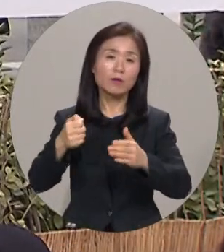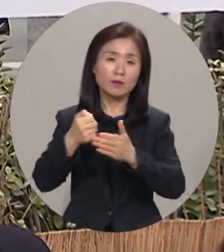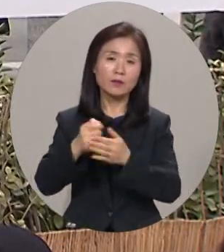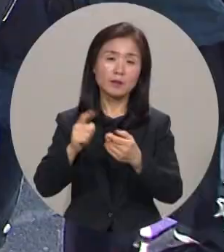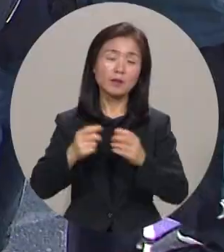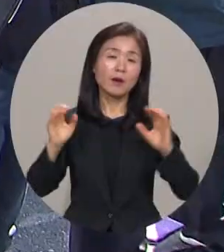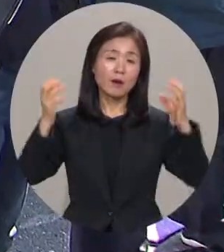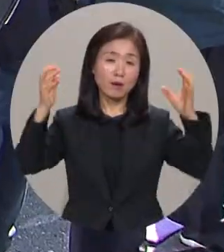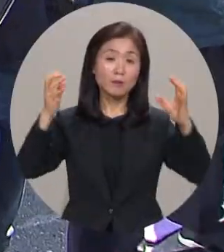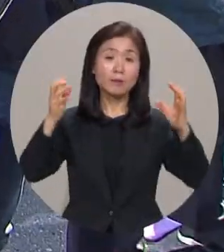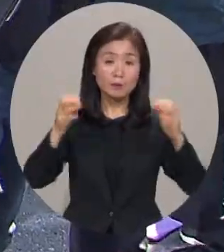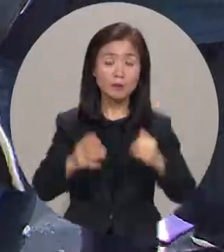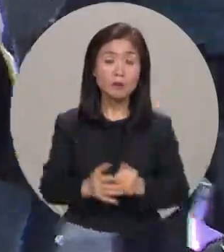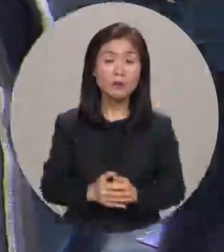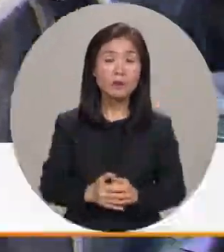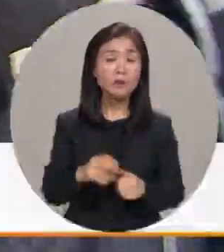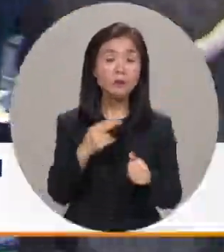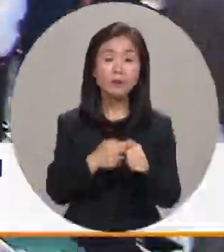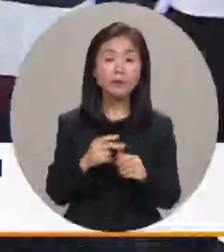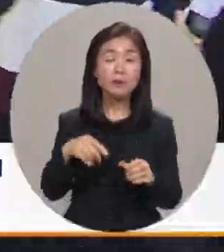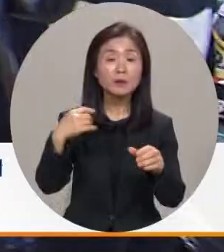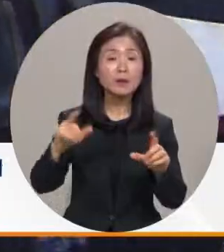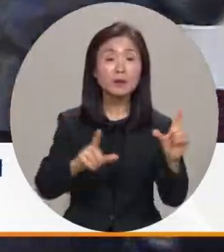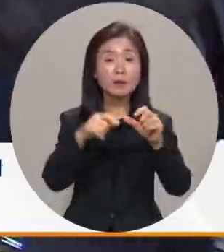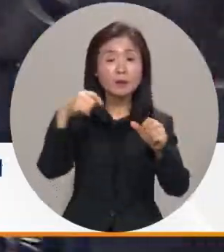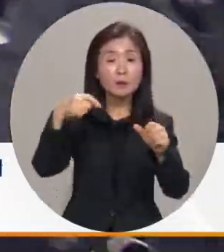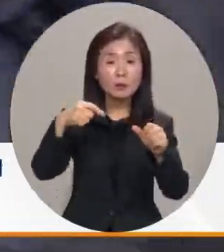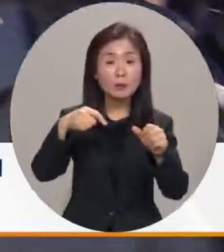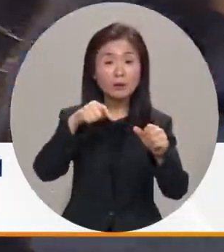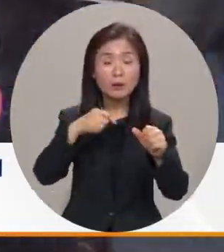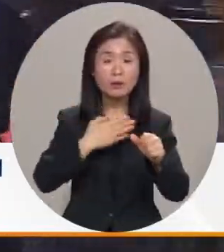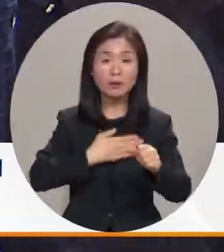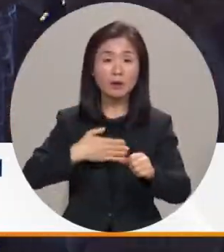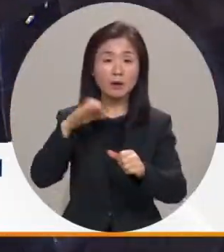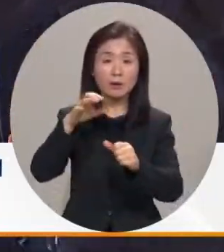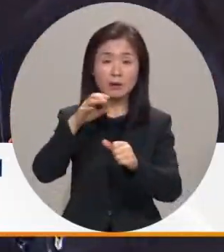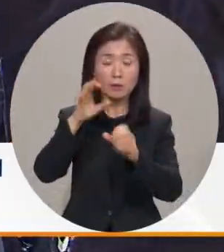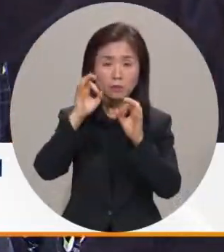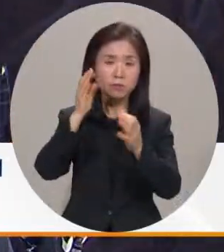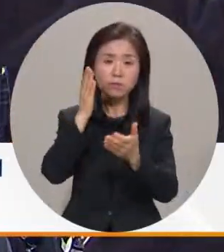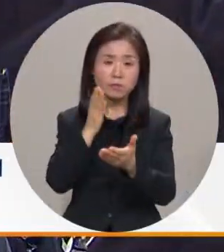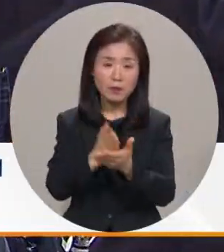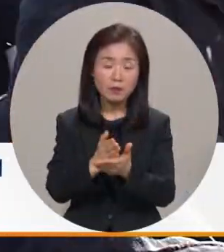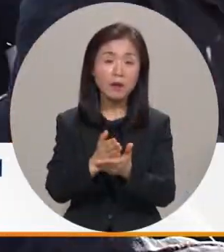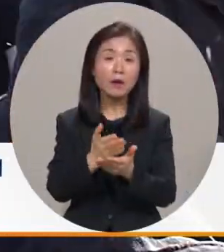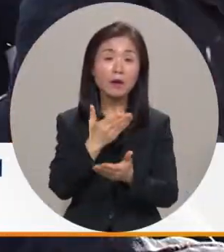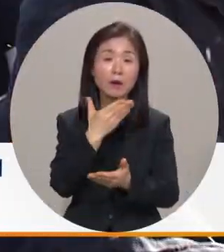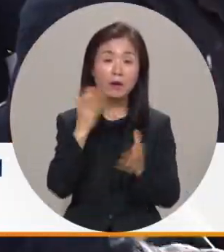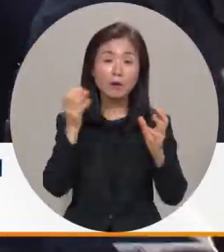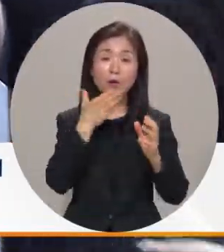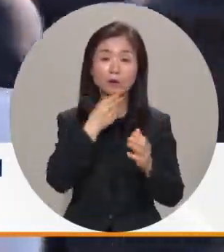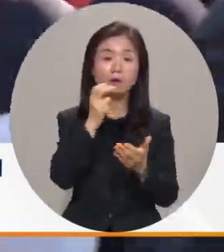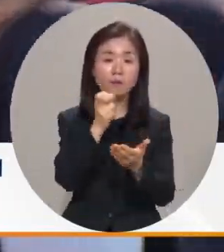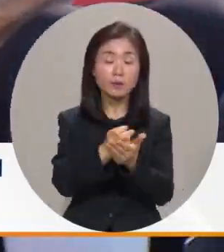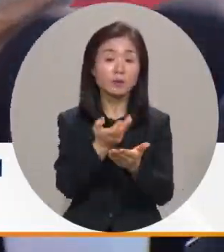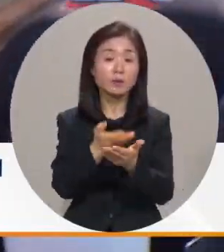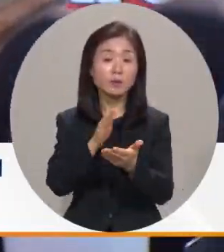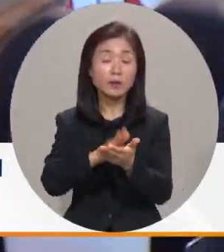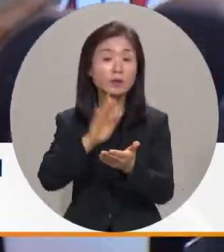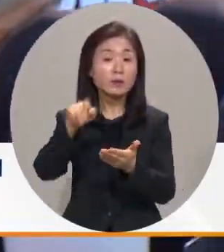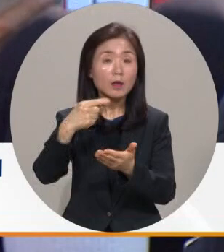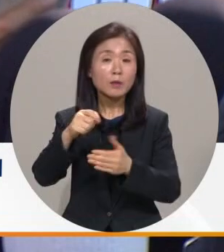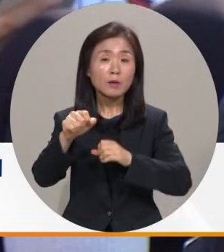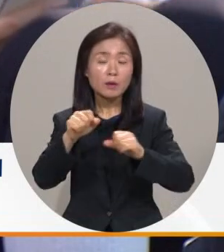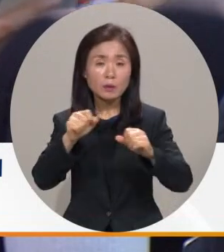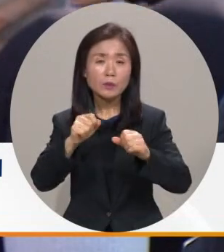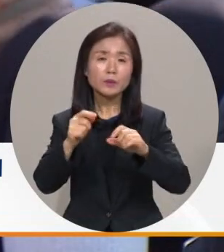환영했습니다. 다만 교사의 생활지도를 정서학대로 보지 않게 아동복지법을 개정하는 등 후속 조치는 더